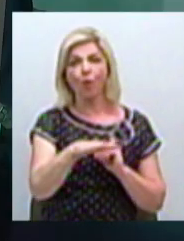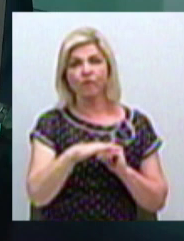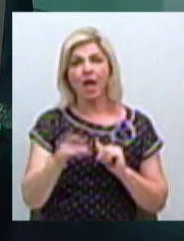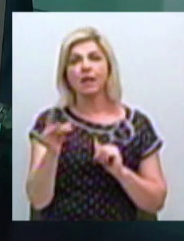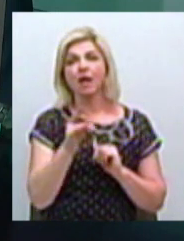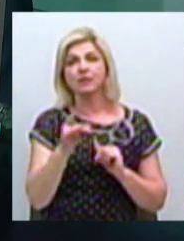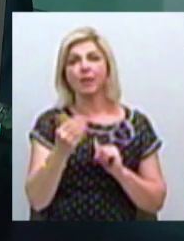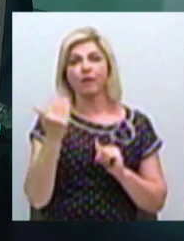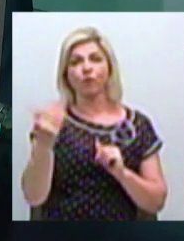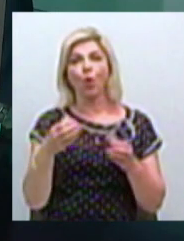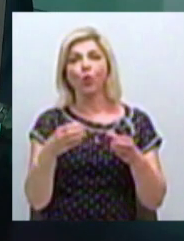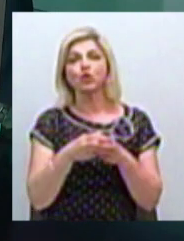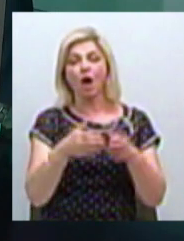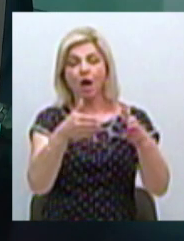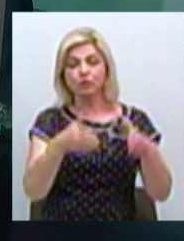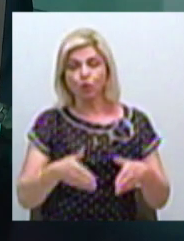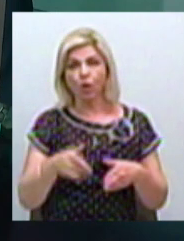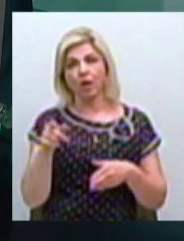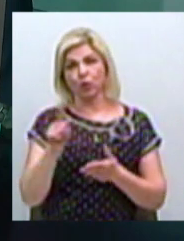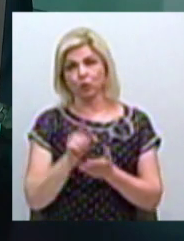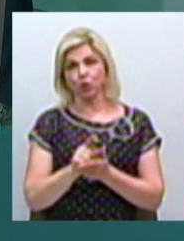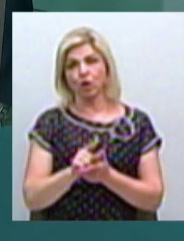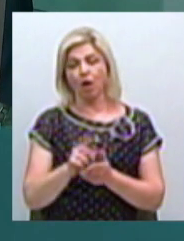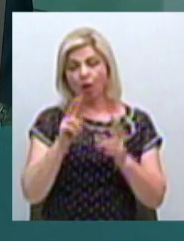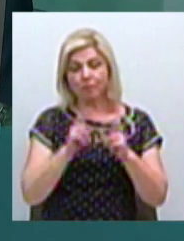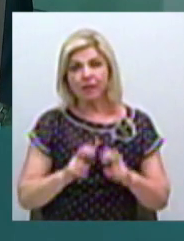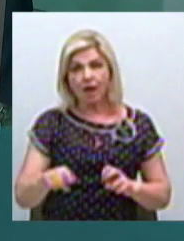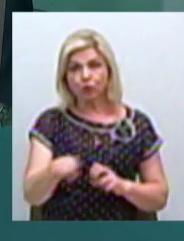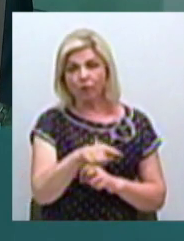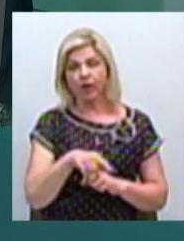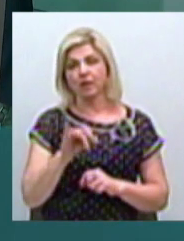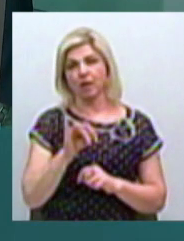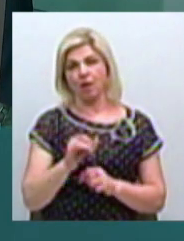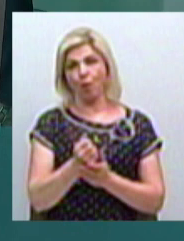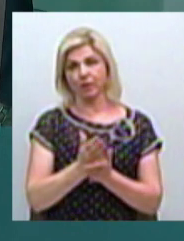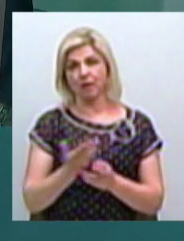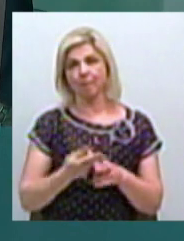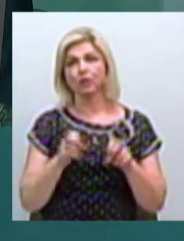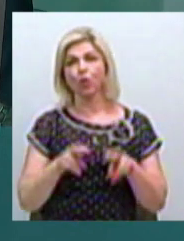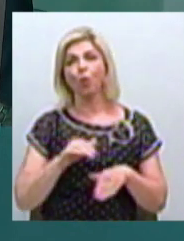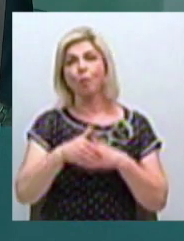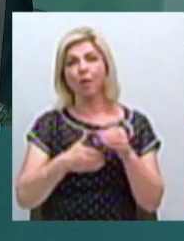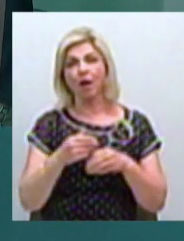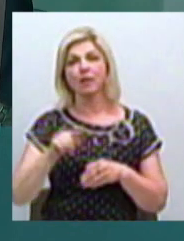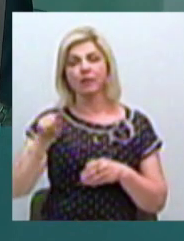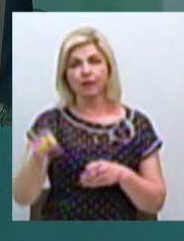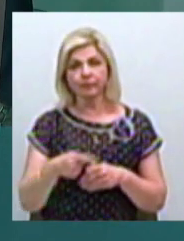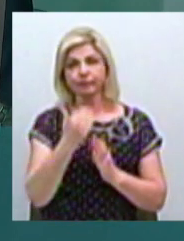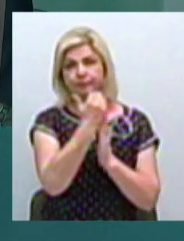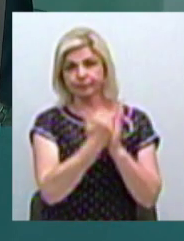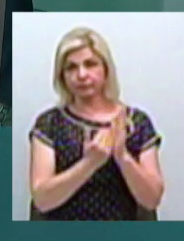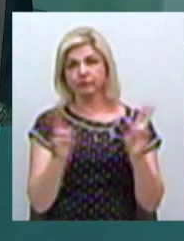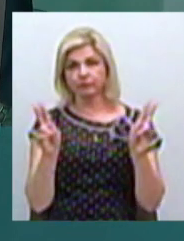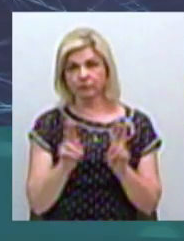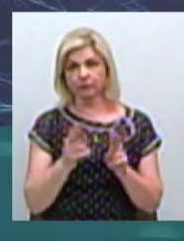того участка, который отведен сессии. Они должны ее обследовать и обеспечить безопасное купание по требованиям, отраженным в правилах, которые